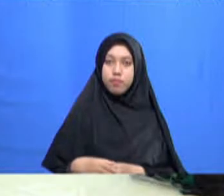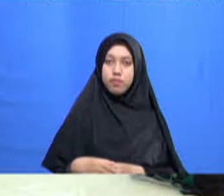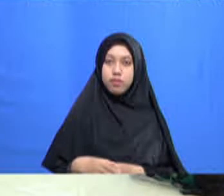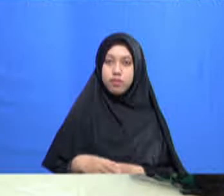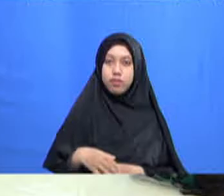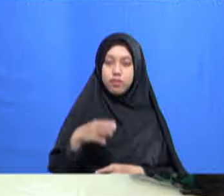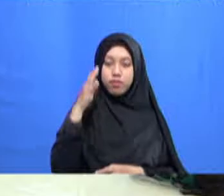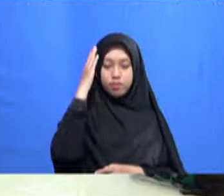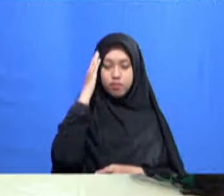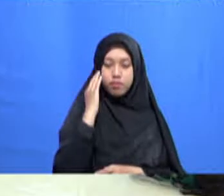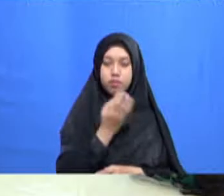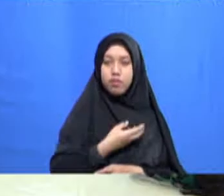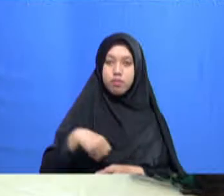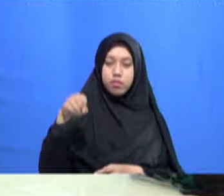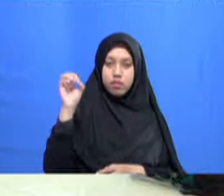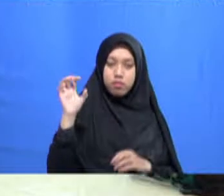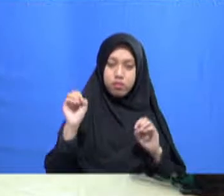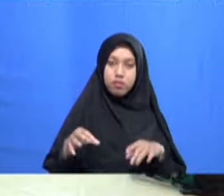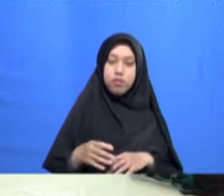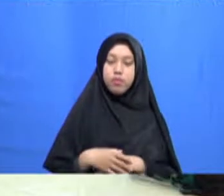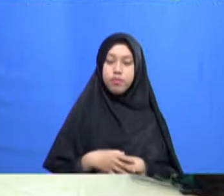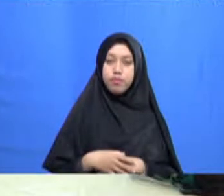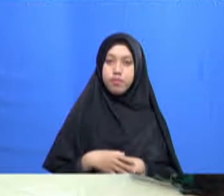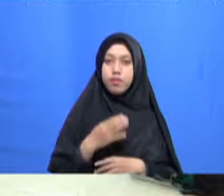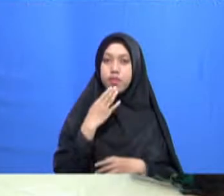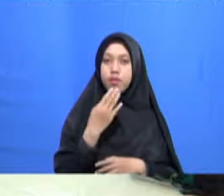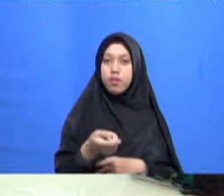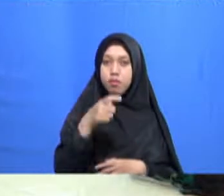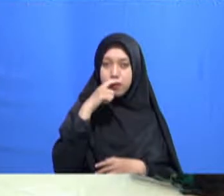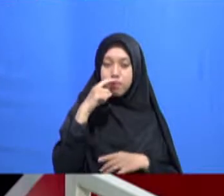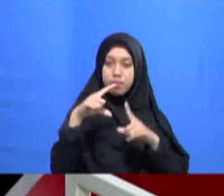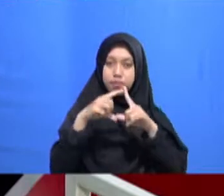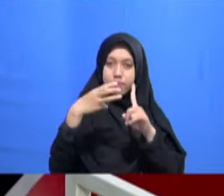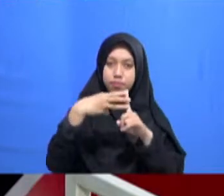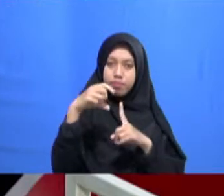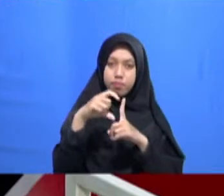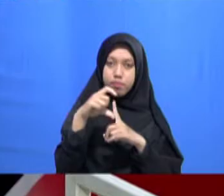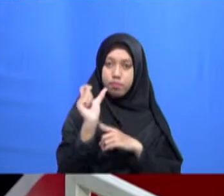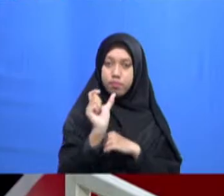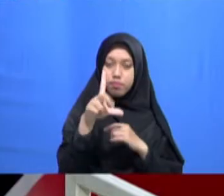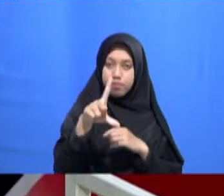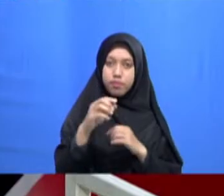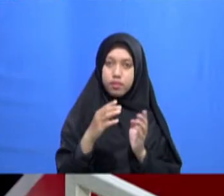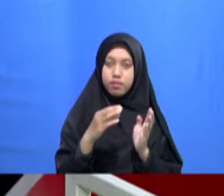Waalaikumsalam warahmatullahi wabarakatuh. Terima kasih Bapak Abdul Muthalib SH.